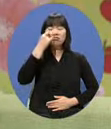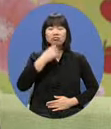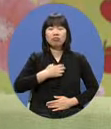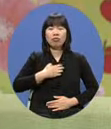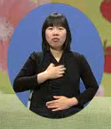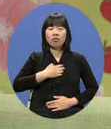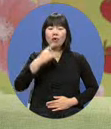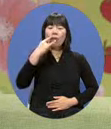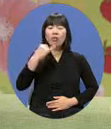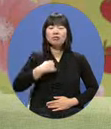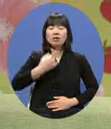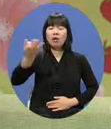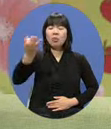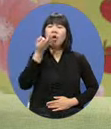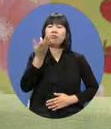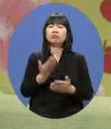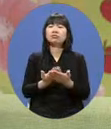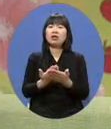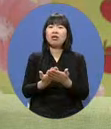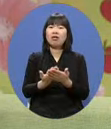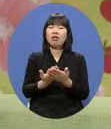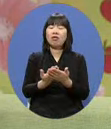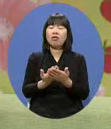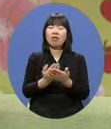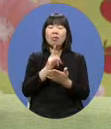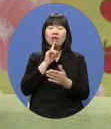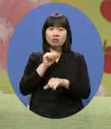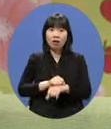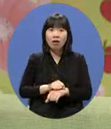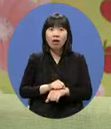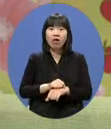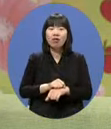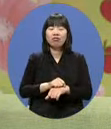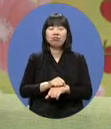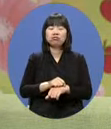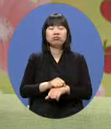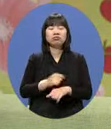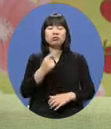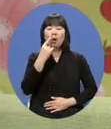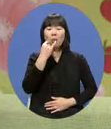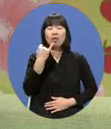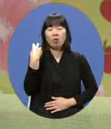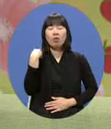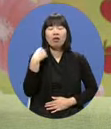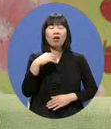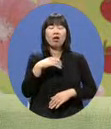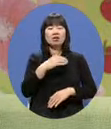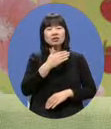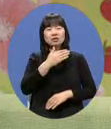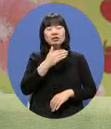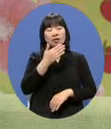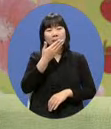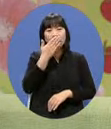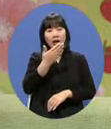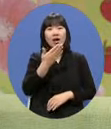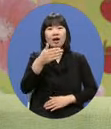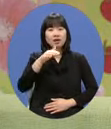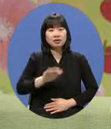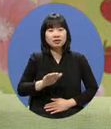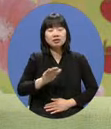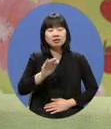잘 하는 아이라면 정말 엄마 하기도 쉽겠죠 근데 이렇게 아이가 자기 표현을 잘하는 아이가 되려면 일단 가장